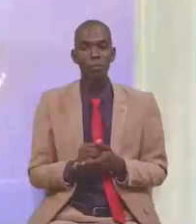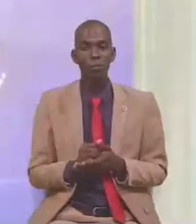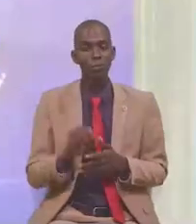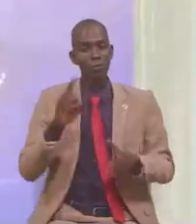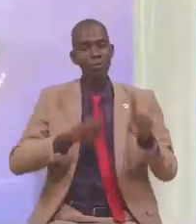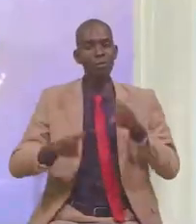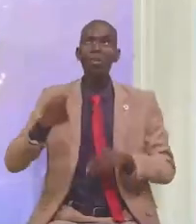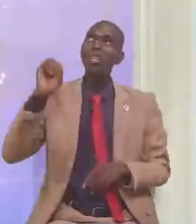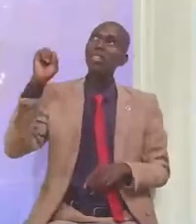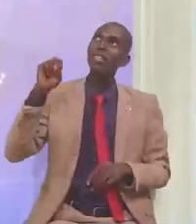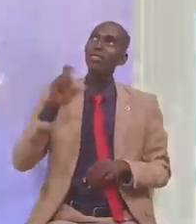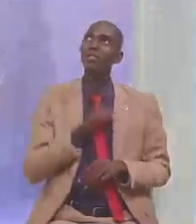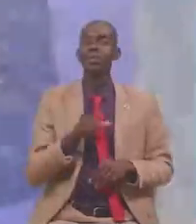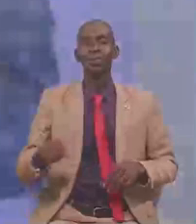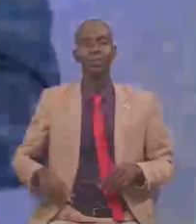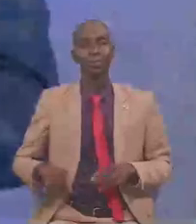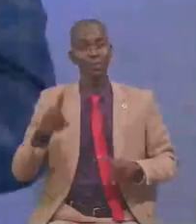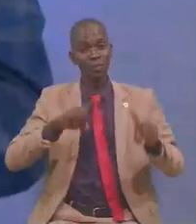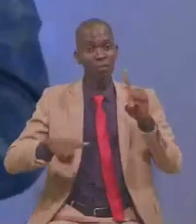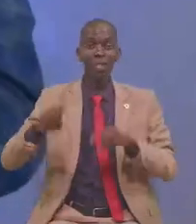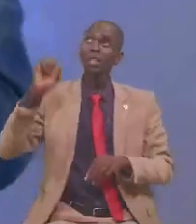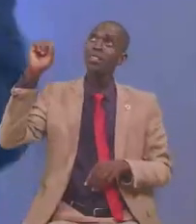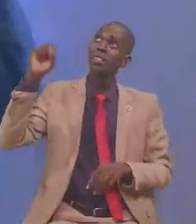Seigneur. Oui, Seigneur.